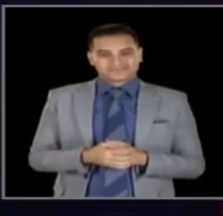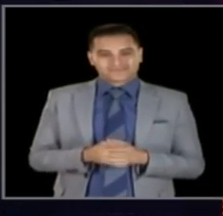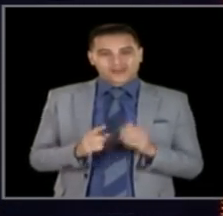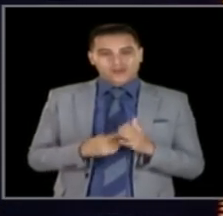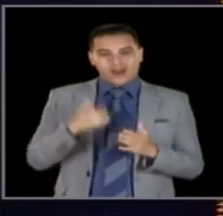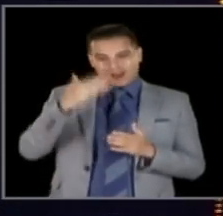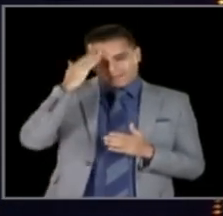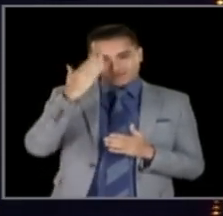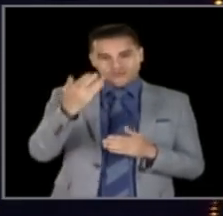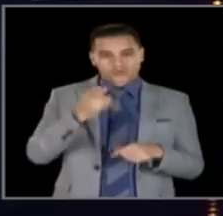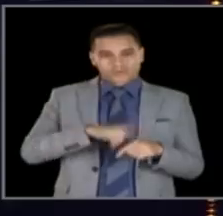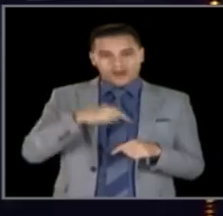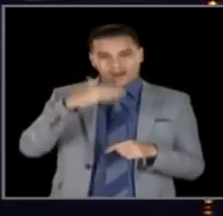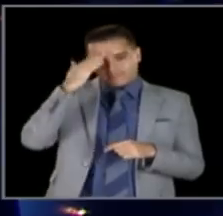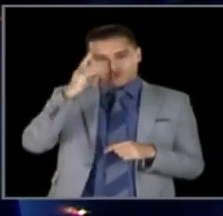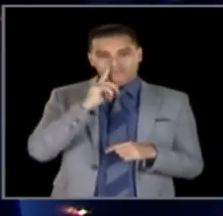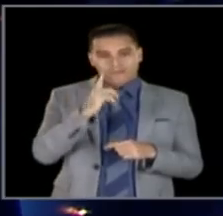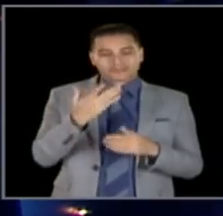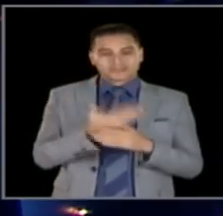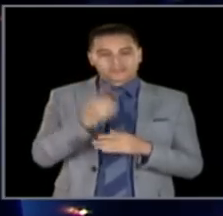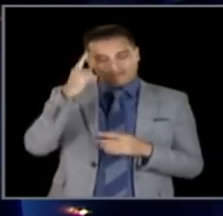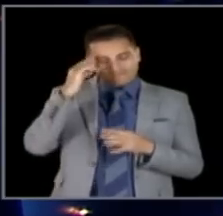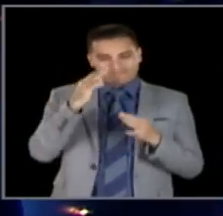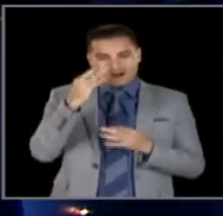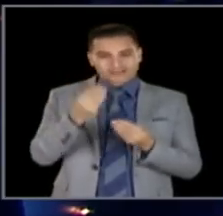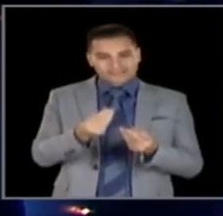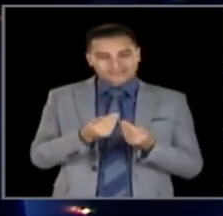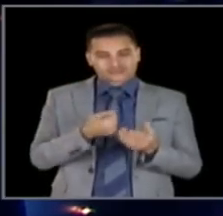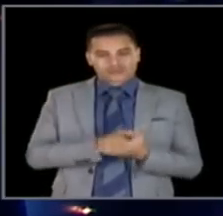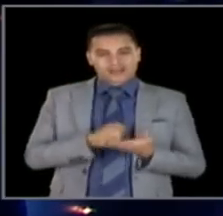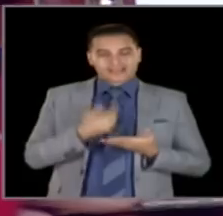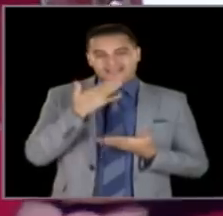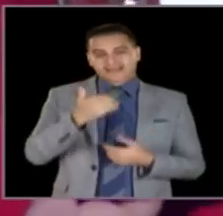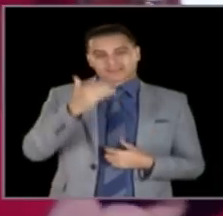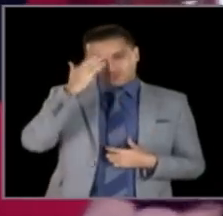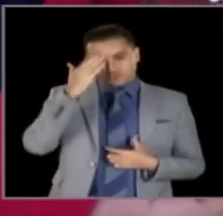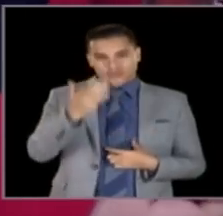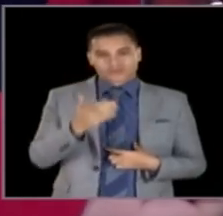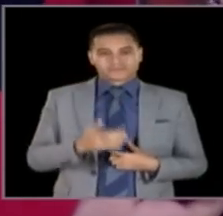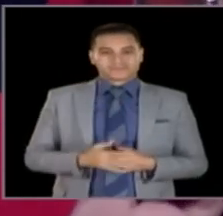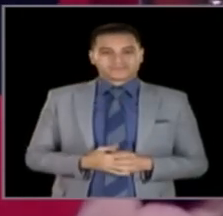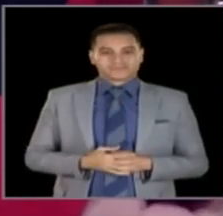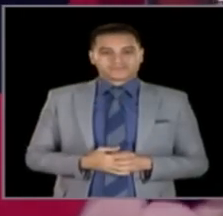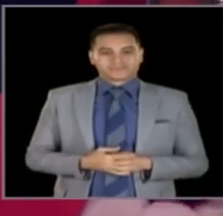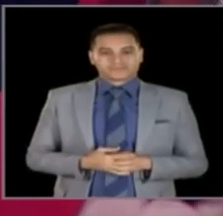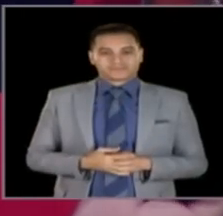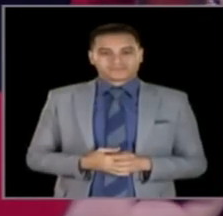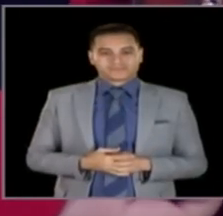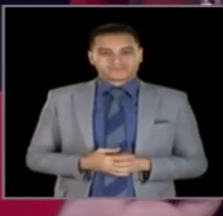أولا أنا بشكرك وبشكر مامتك كمان إن أنتوا فكرتوا تدوني الشهادة الجميلة دي.